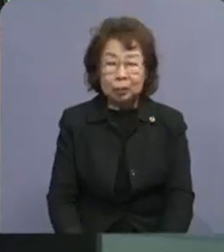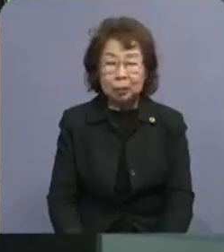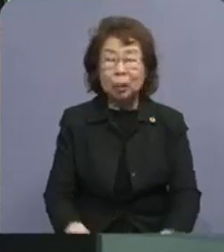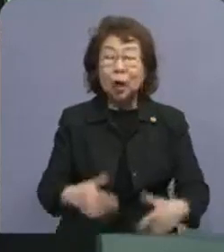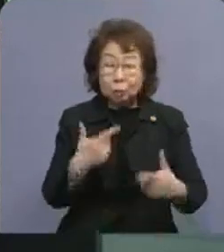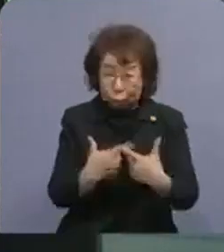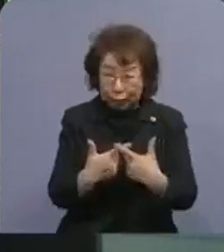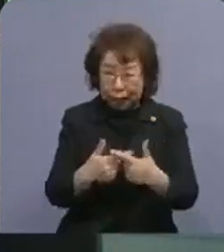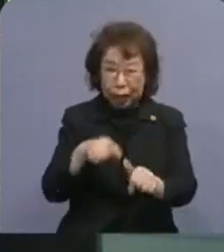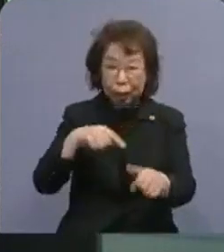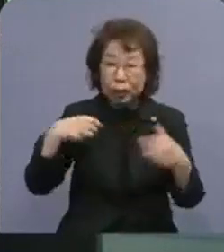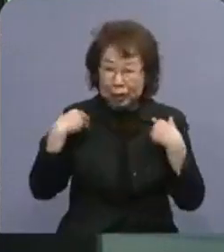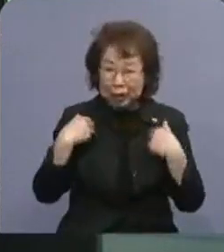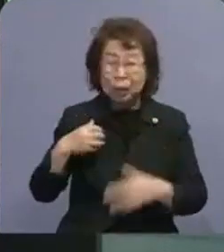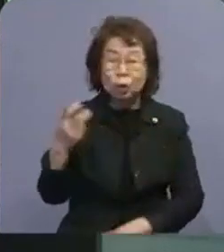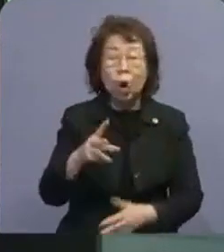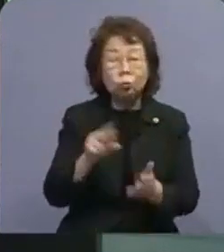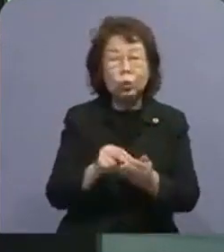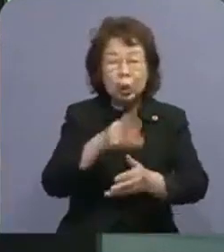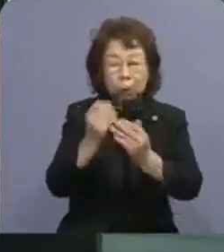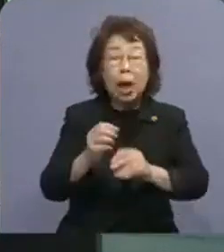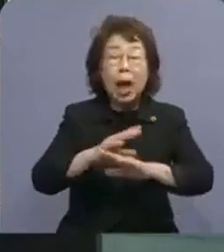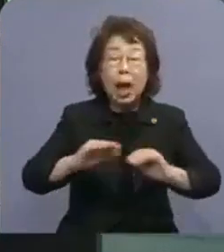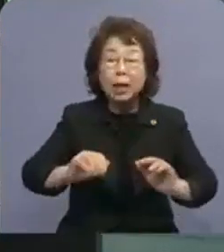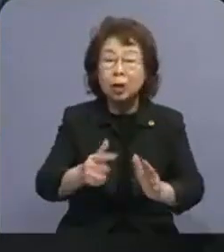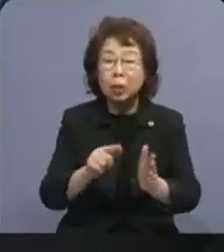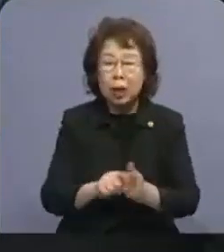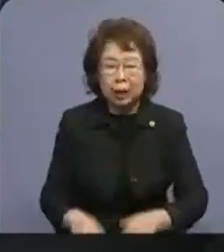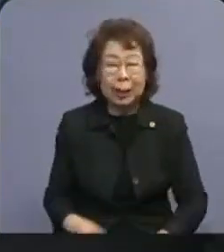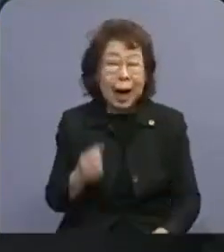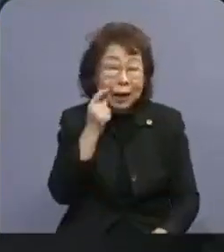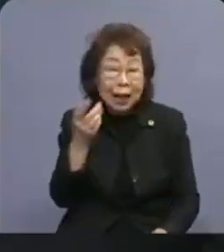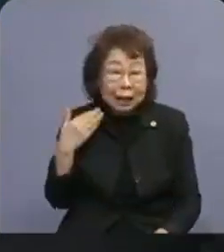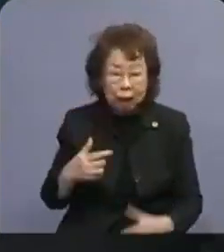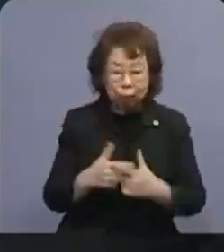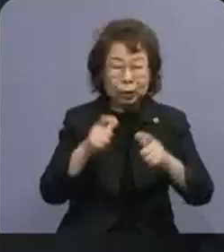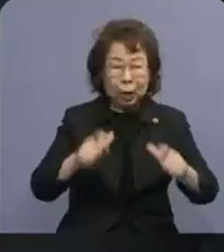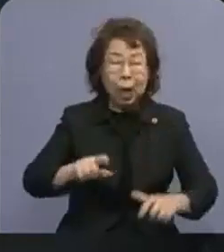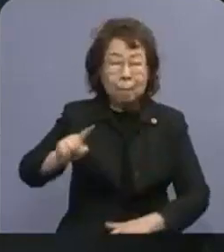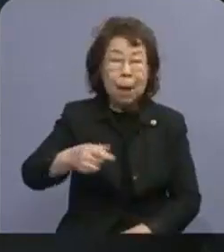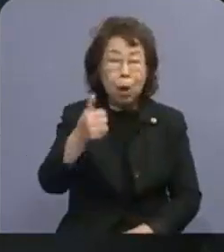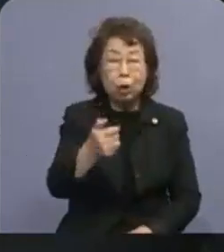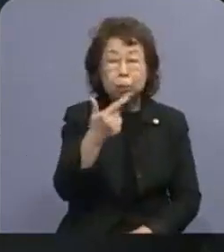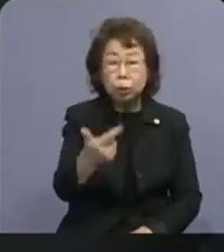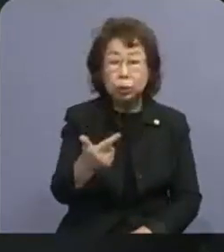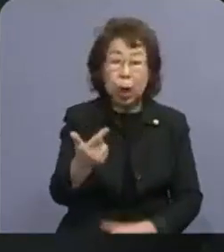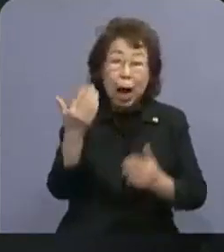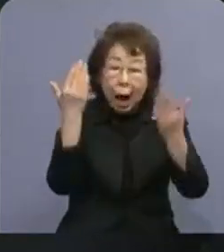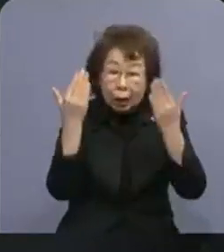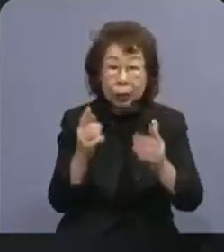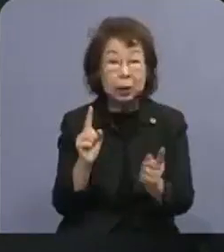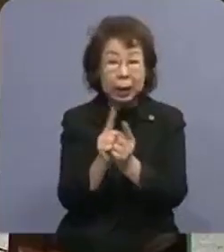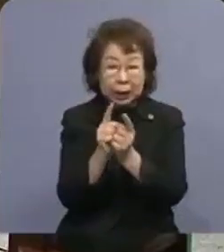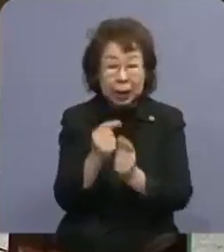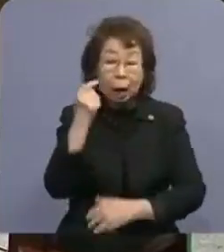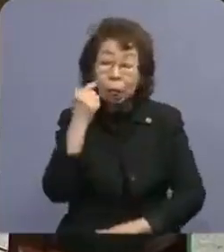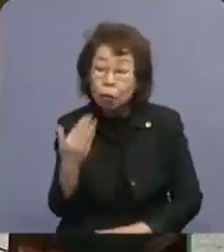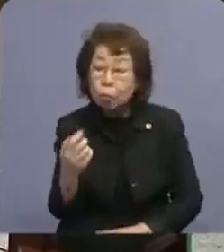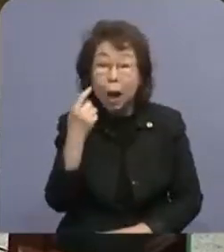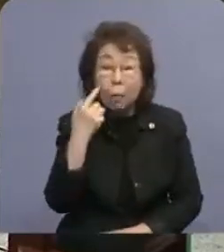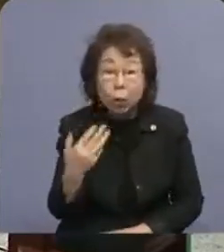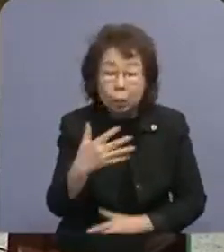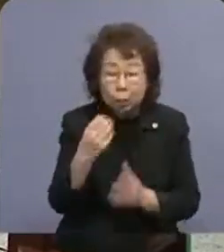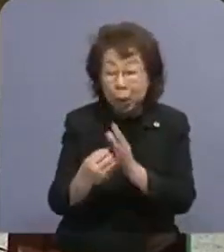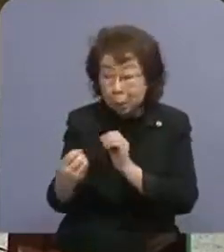부산시 교육청은이 같은 문제를 해결하기 위해 지난달 부산지역 백신 6개 학교를 대상으로 설문조사를